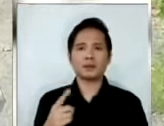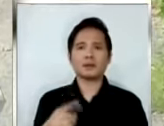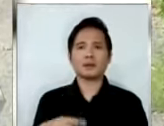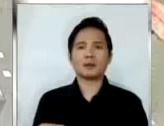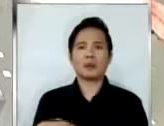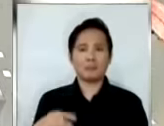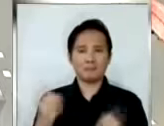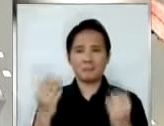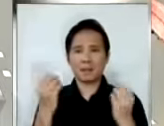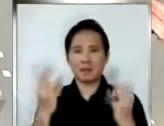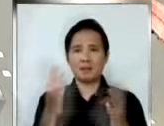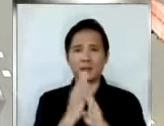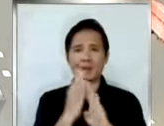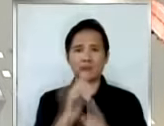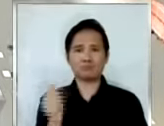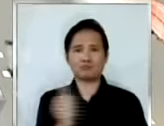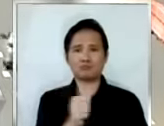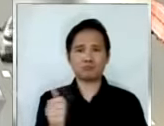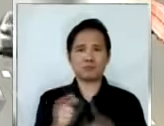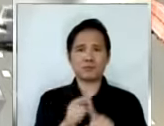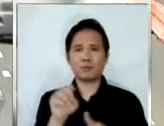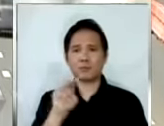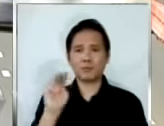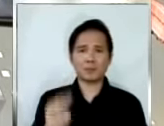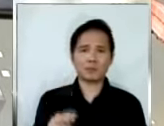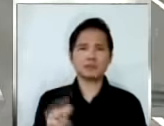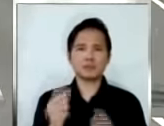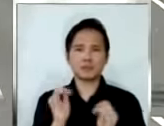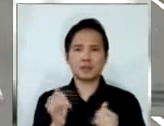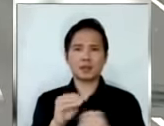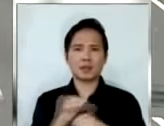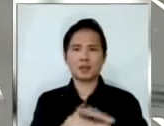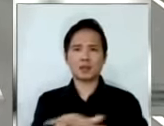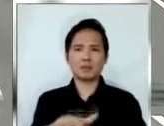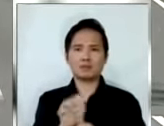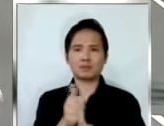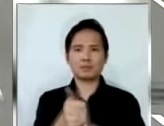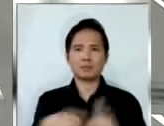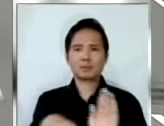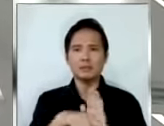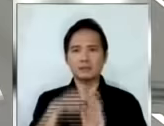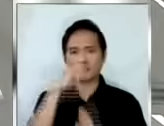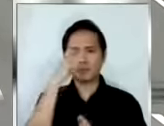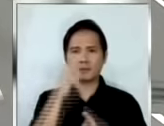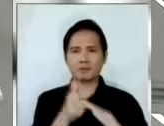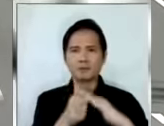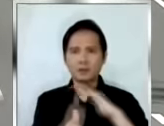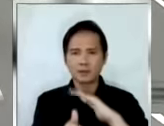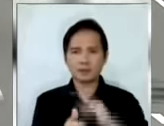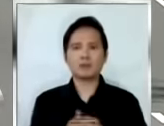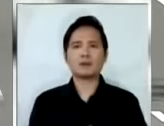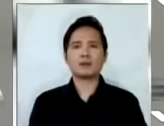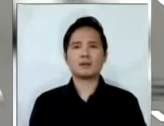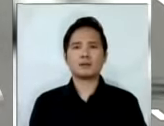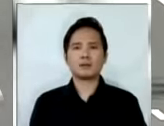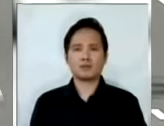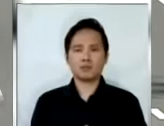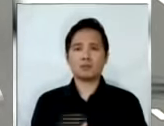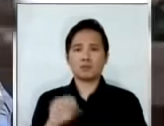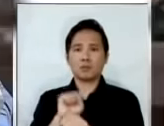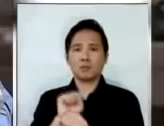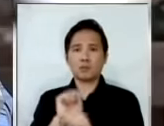Metro Manila ang naapektuhan na nagpapatuloy na lockdown at bawat isa may hindi bababa sa isang empleyadong nawalan ng trabaho dahil sa tigil